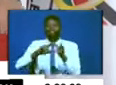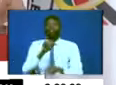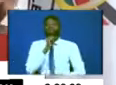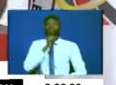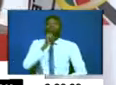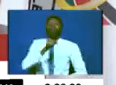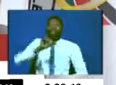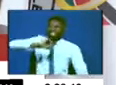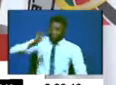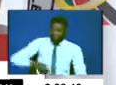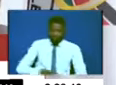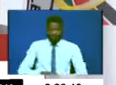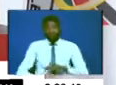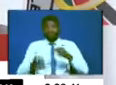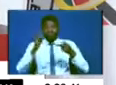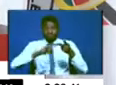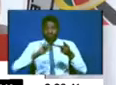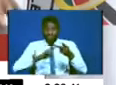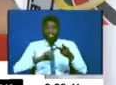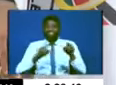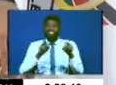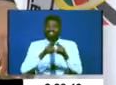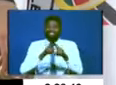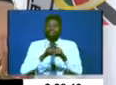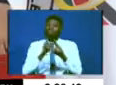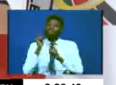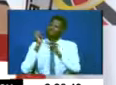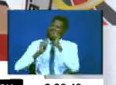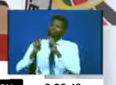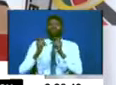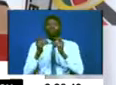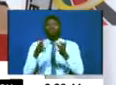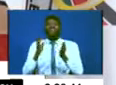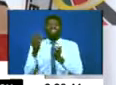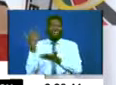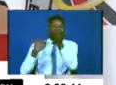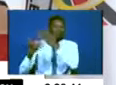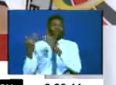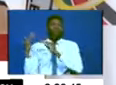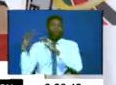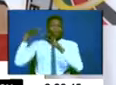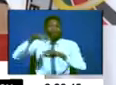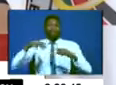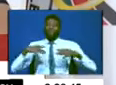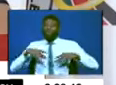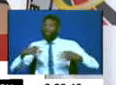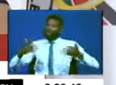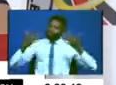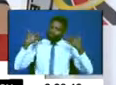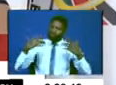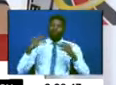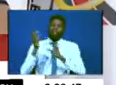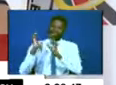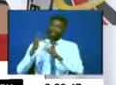ni utalii traditional, ile ambayo kwamba watu wamekuja tu kujivinjari na kupata hewa ya bahari, kunywa madafu, kukaa